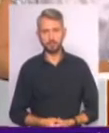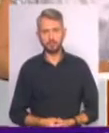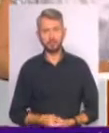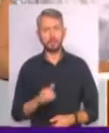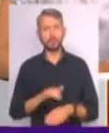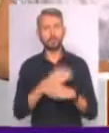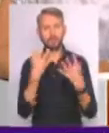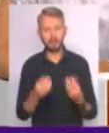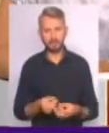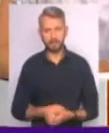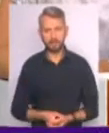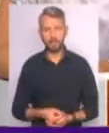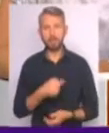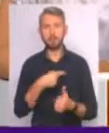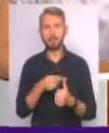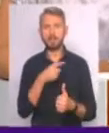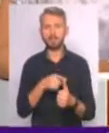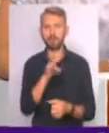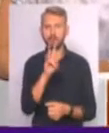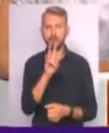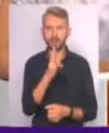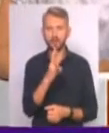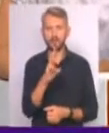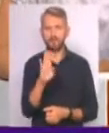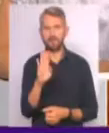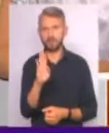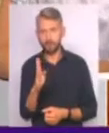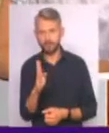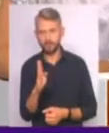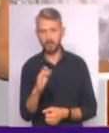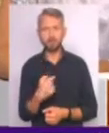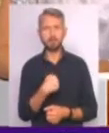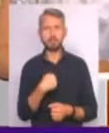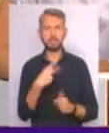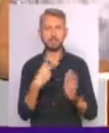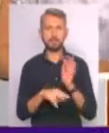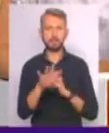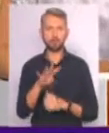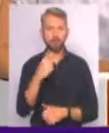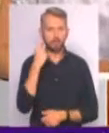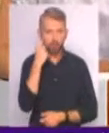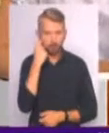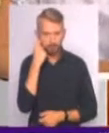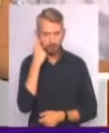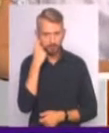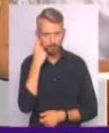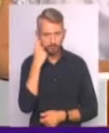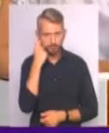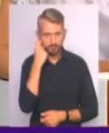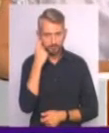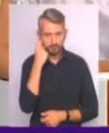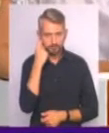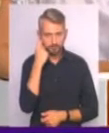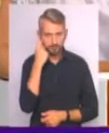Добрый день. Доброго дня. Меня зовут Надія Антонівна. Мені 74 роки.